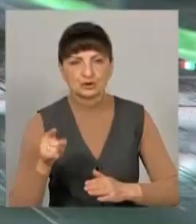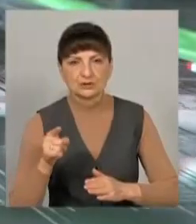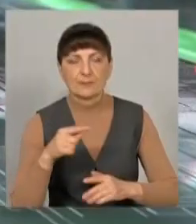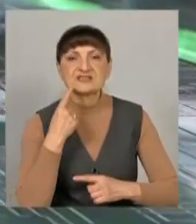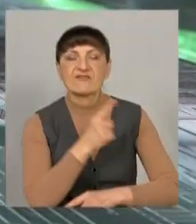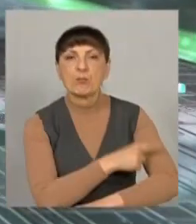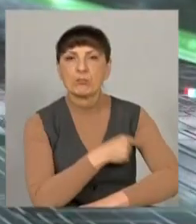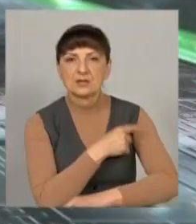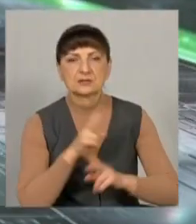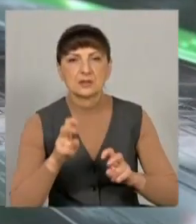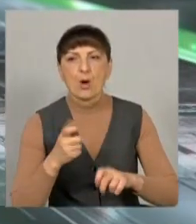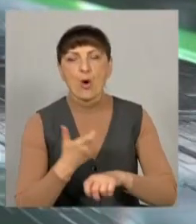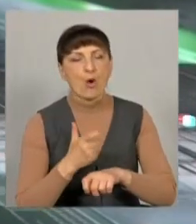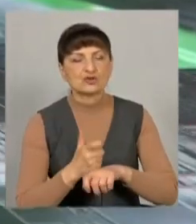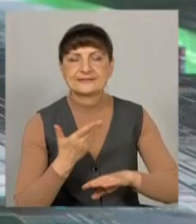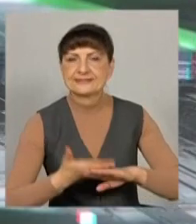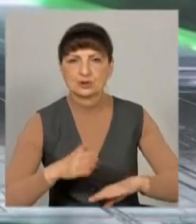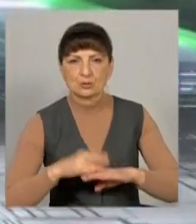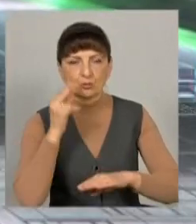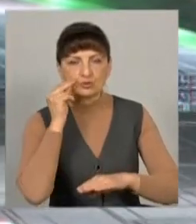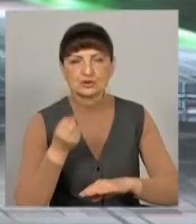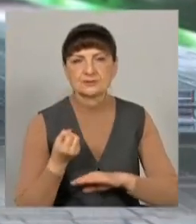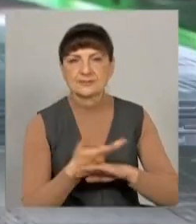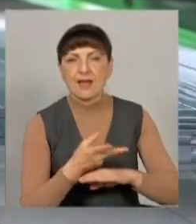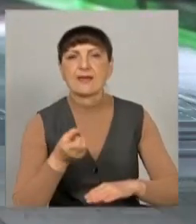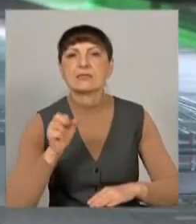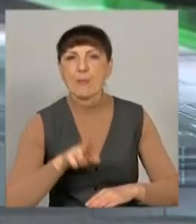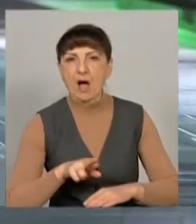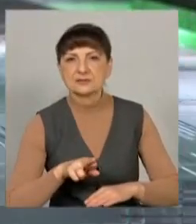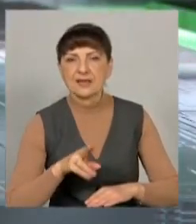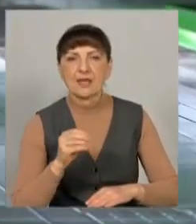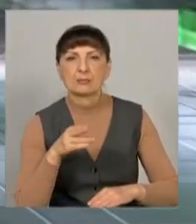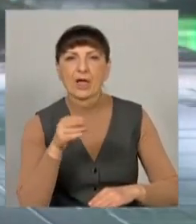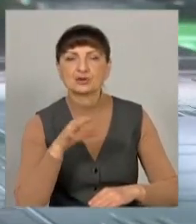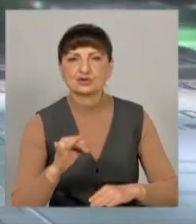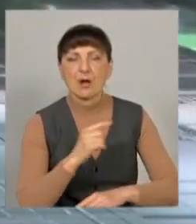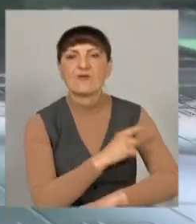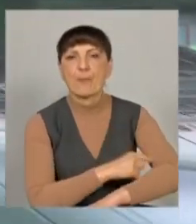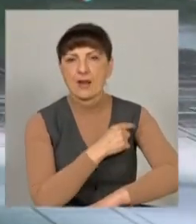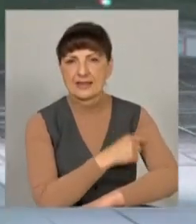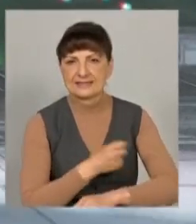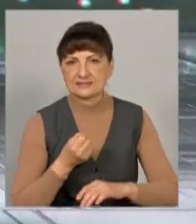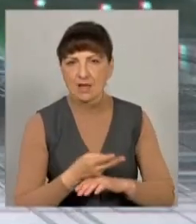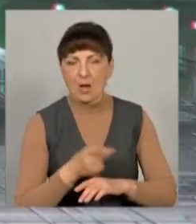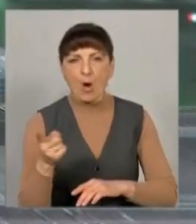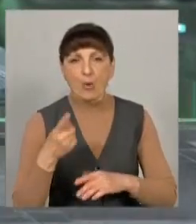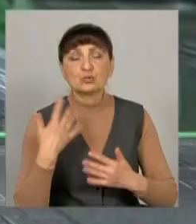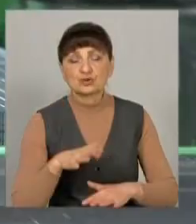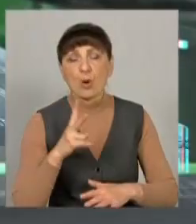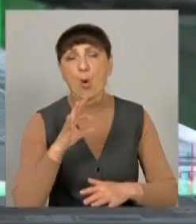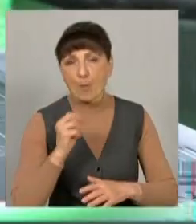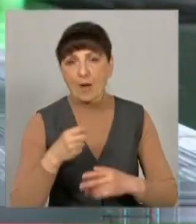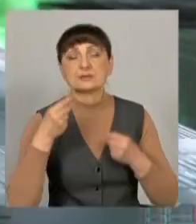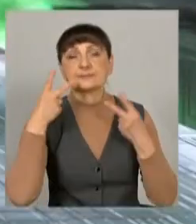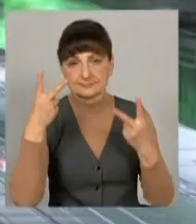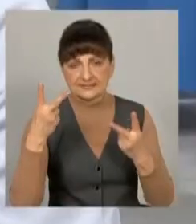словам медиков, оценивается как крайне тяжелое. Пациент находится в отделении реанимации Ембекши казахской многопрофильной межрайонной больницы. Он вышел из комы и сейчас